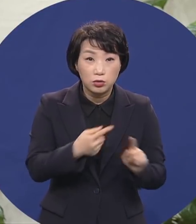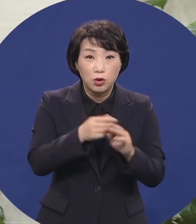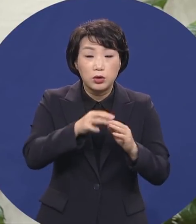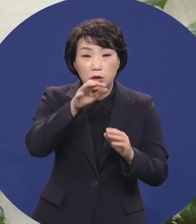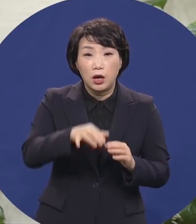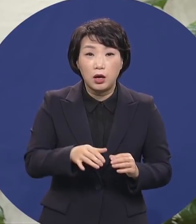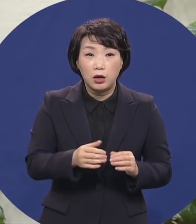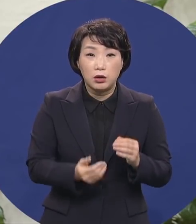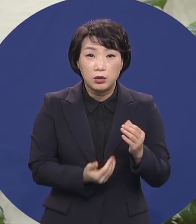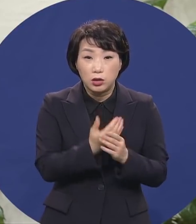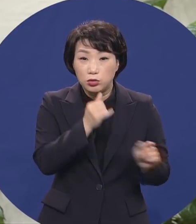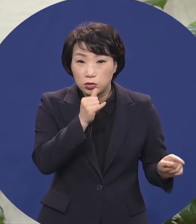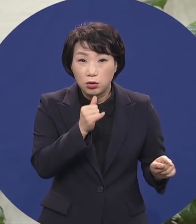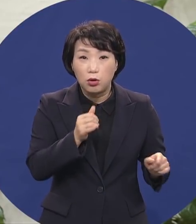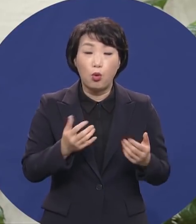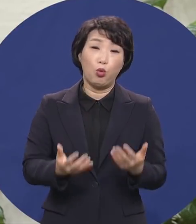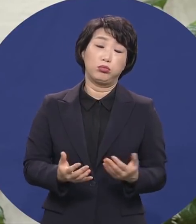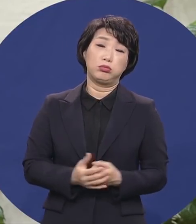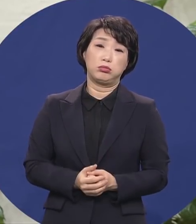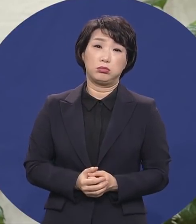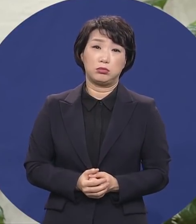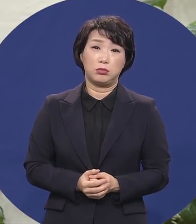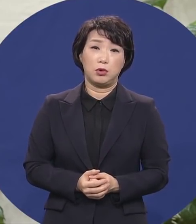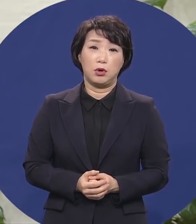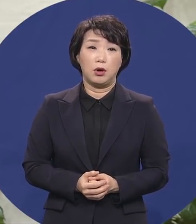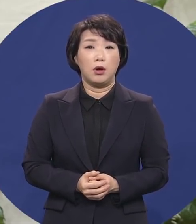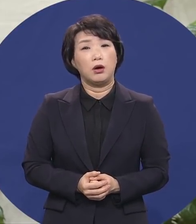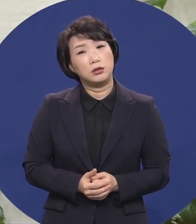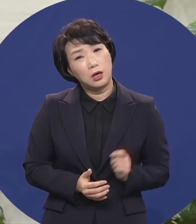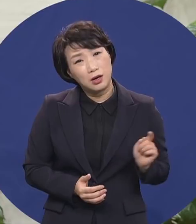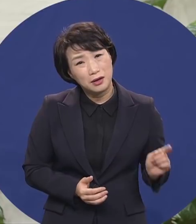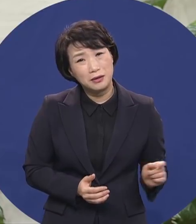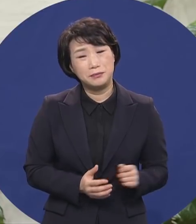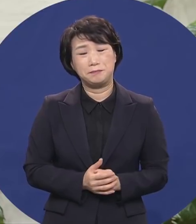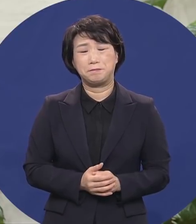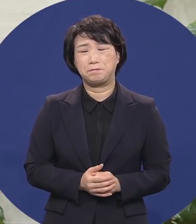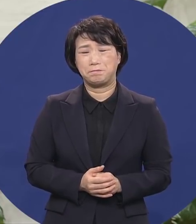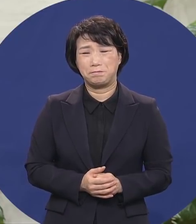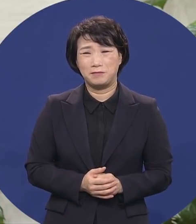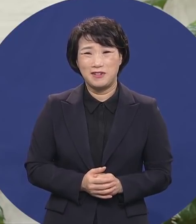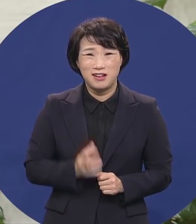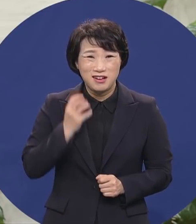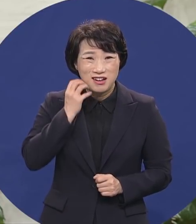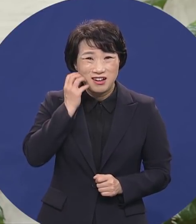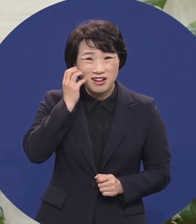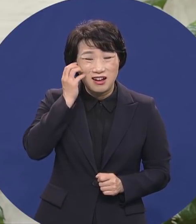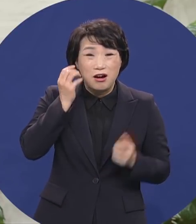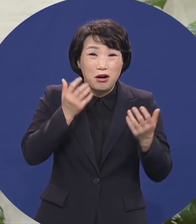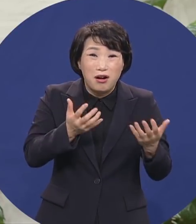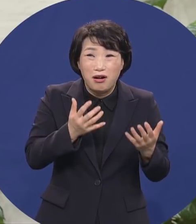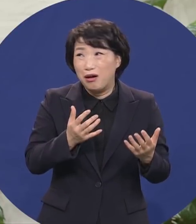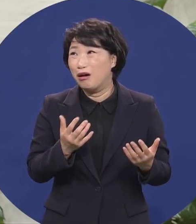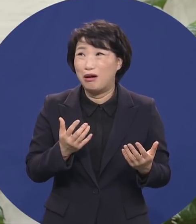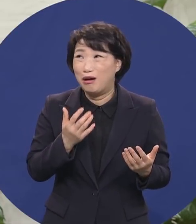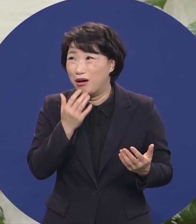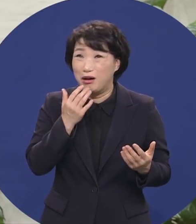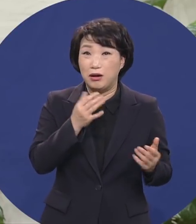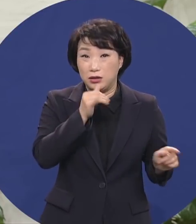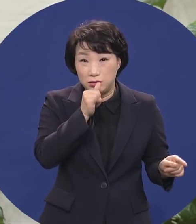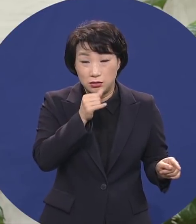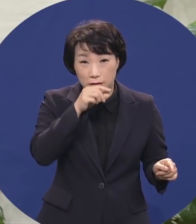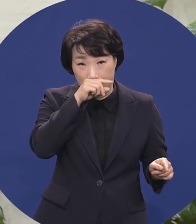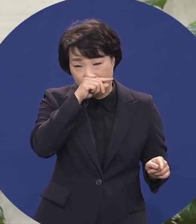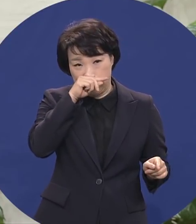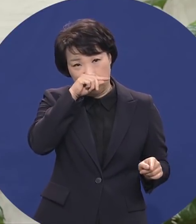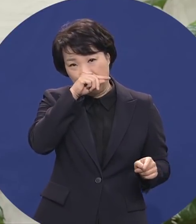앞에서 생겼다 라고 할 때 얼마나 얼굴이 상기돼가지고 어떻게 하면 좋냐고